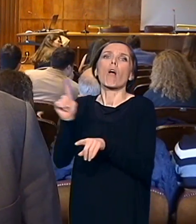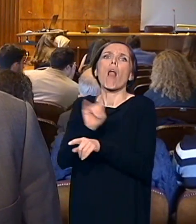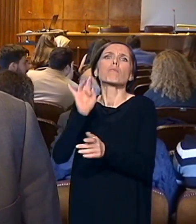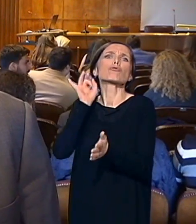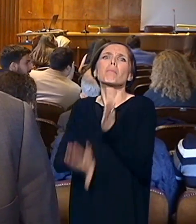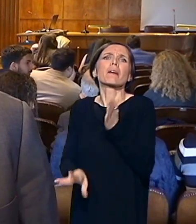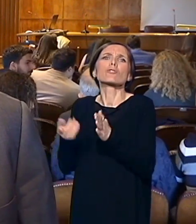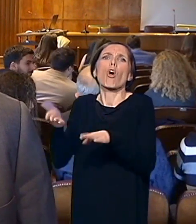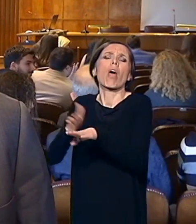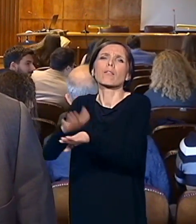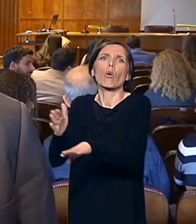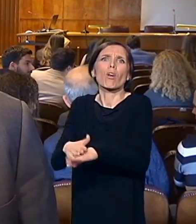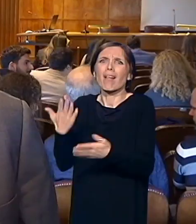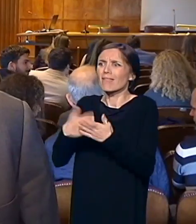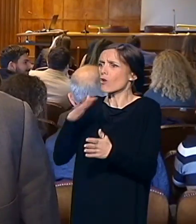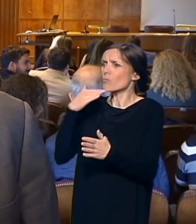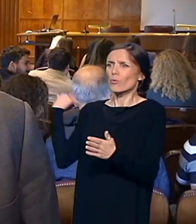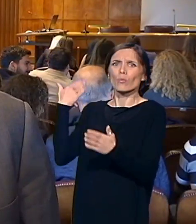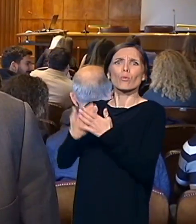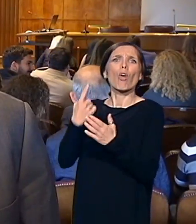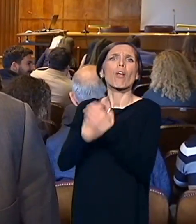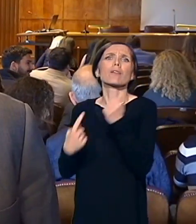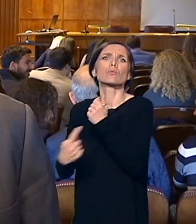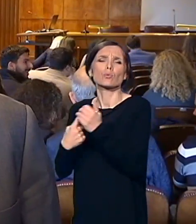jedan prazan prostor koji je bio. Znači